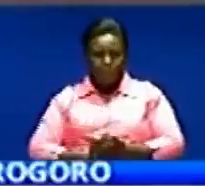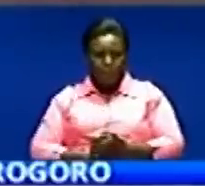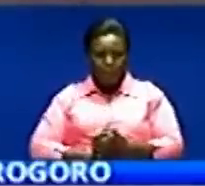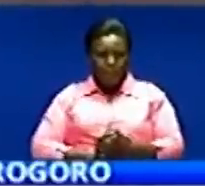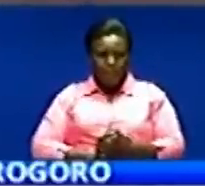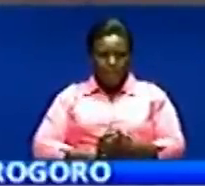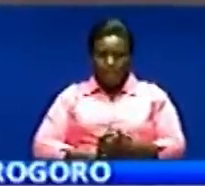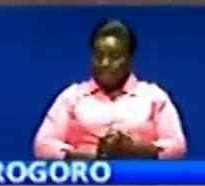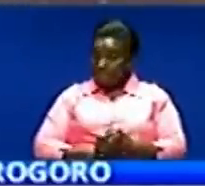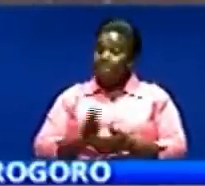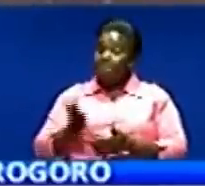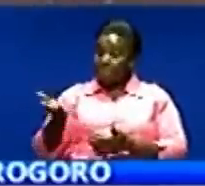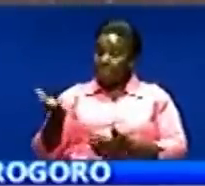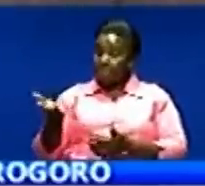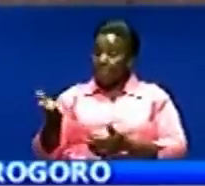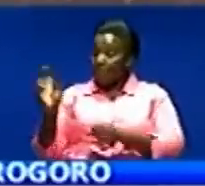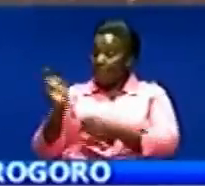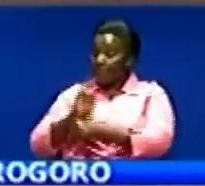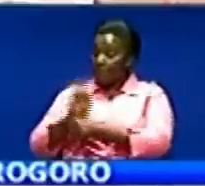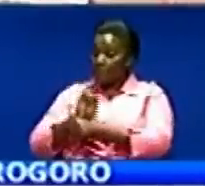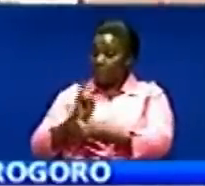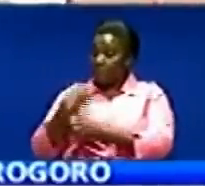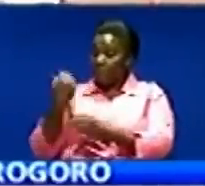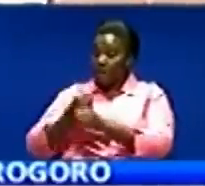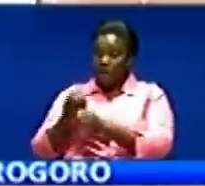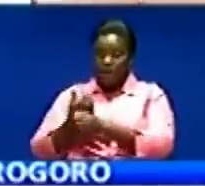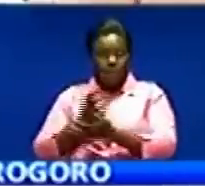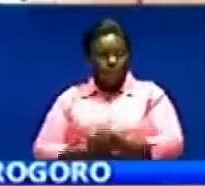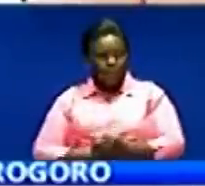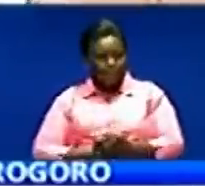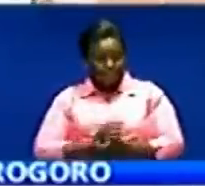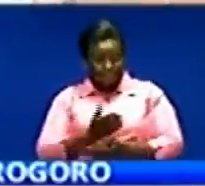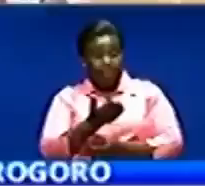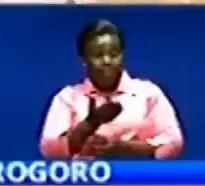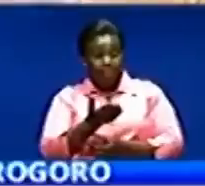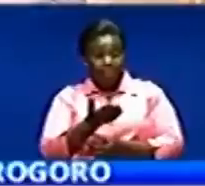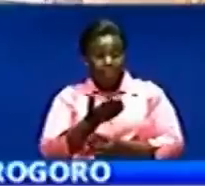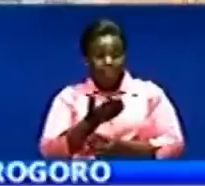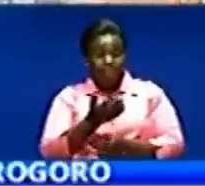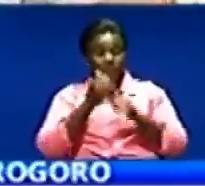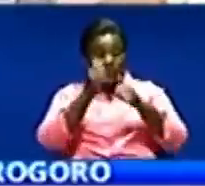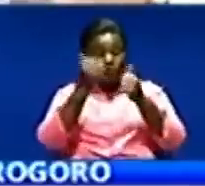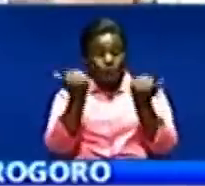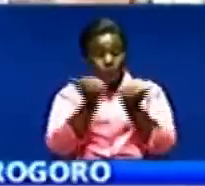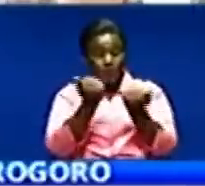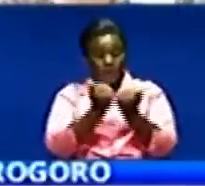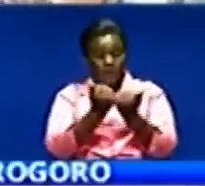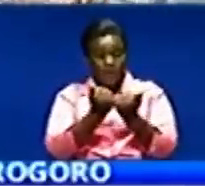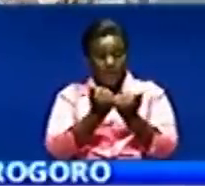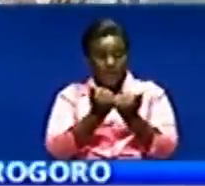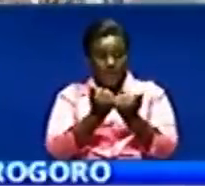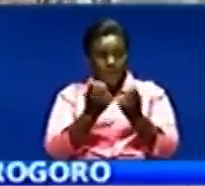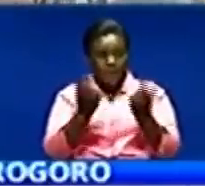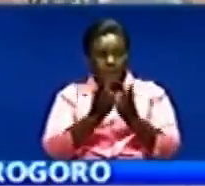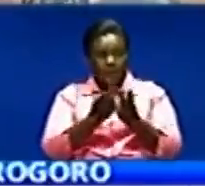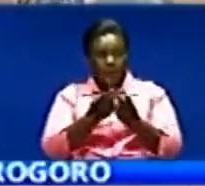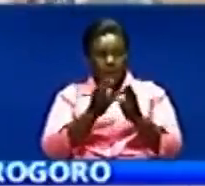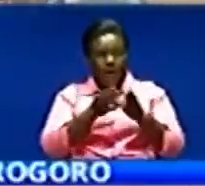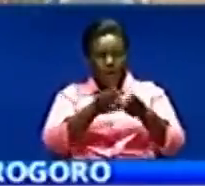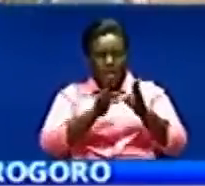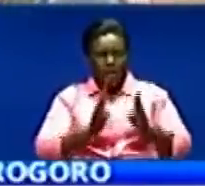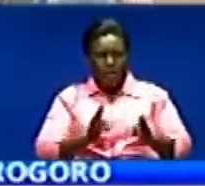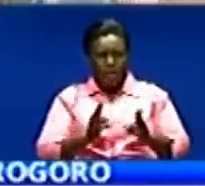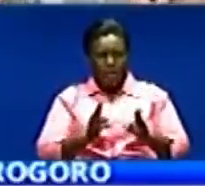Na huyu ni mmoja wa wasimamizi wa kazi hii. Hii hapa tunayotengeneza ni concrete precast tunaita kitaalamu.